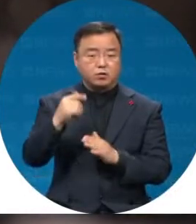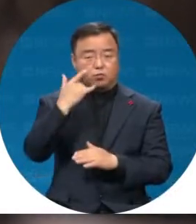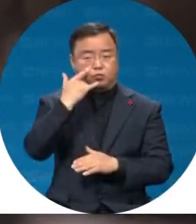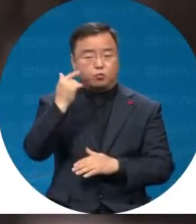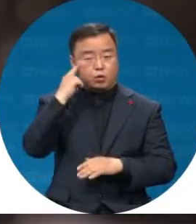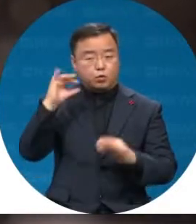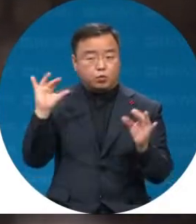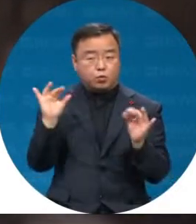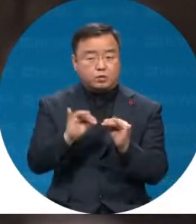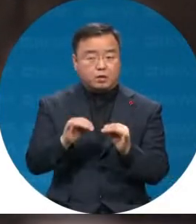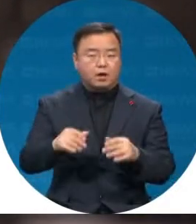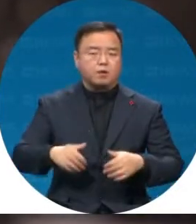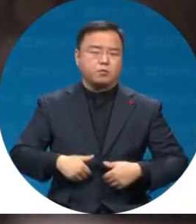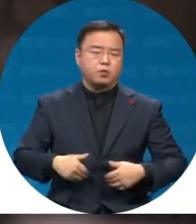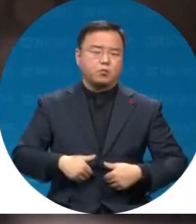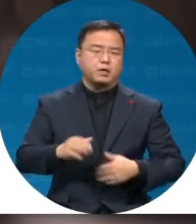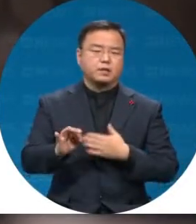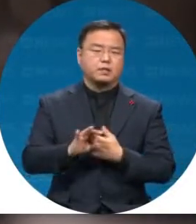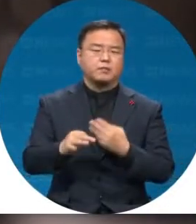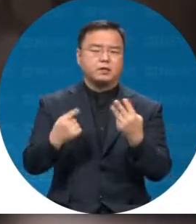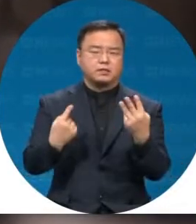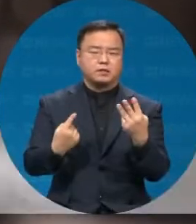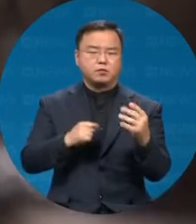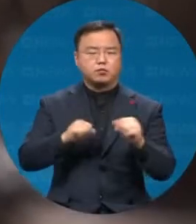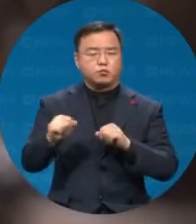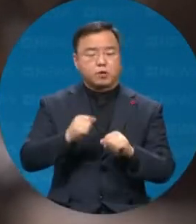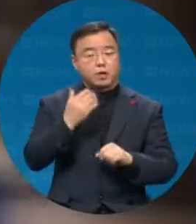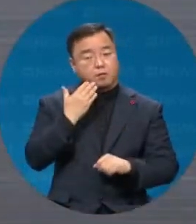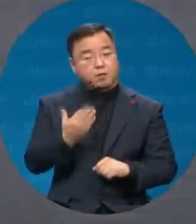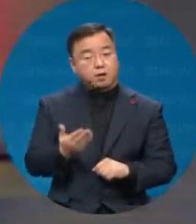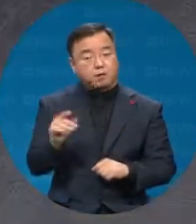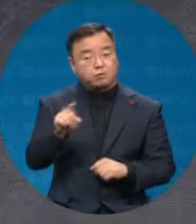필요로 했다는 사실은 더 일어날 수 있었을까